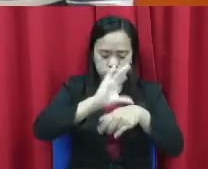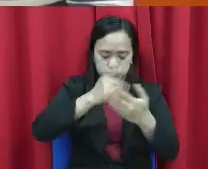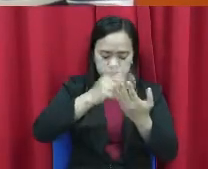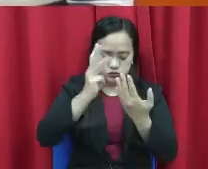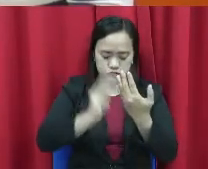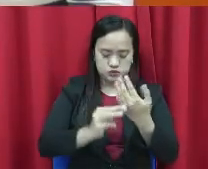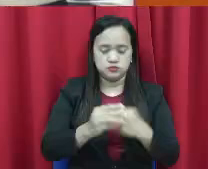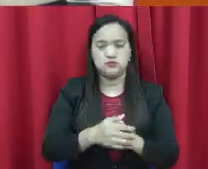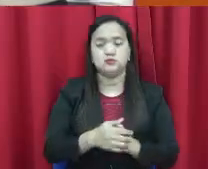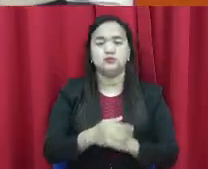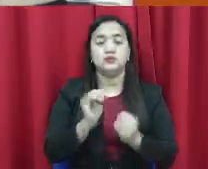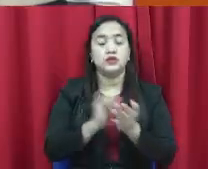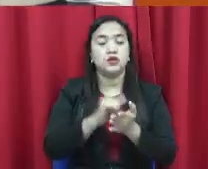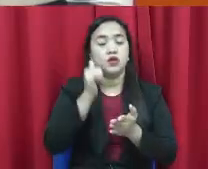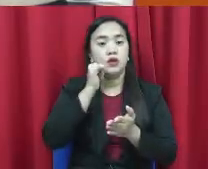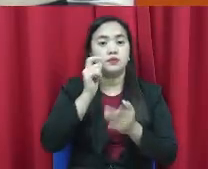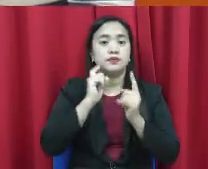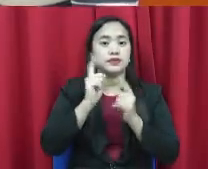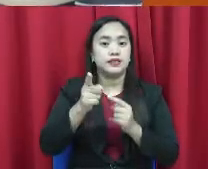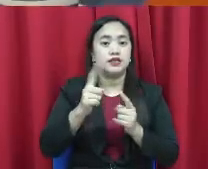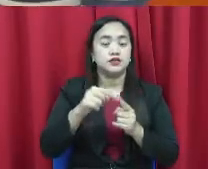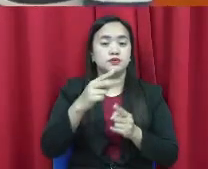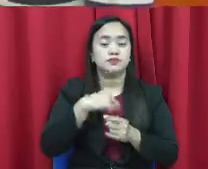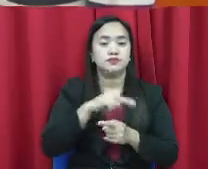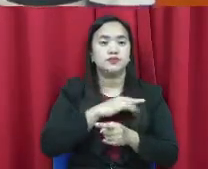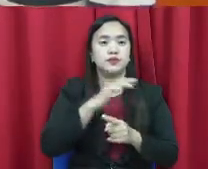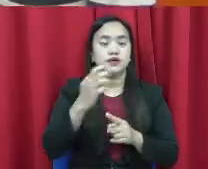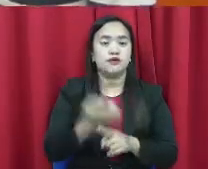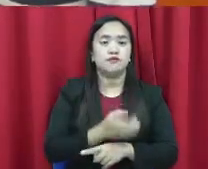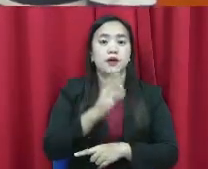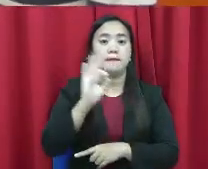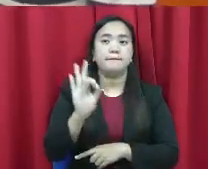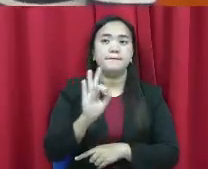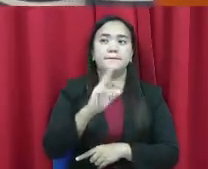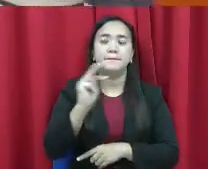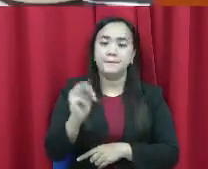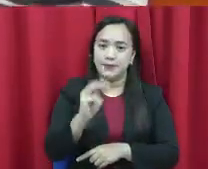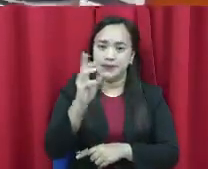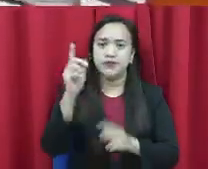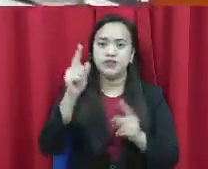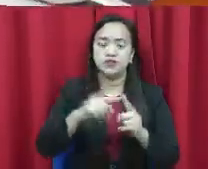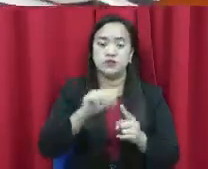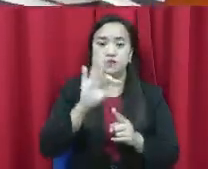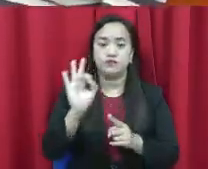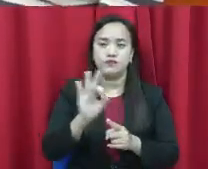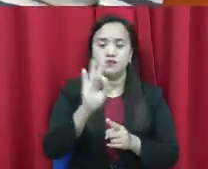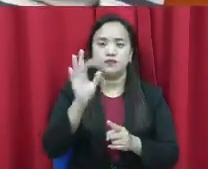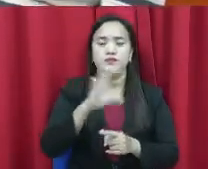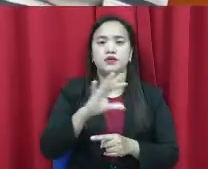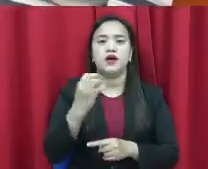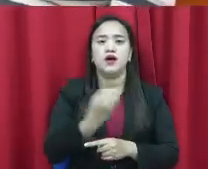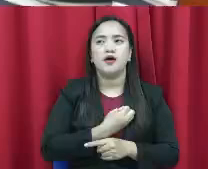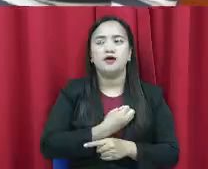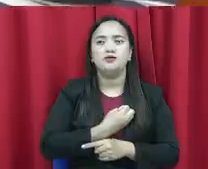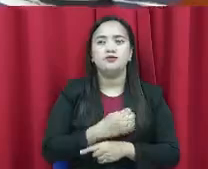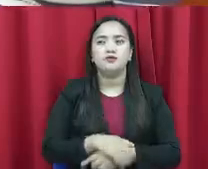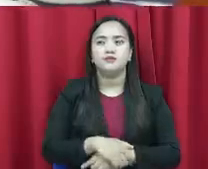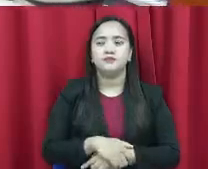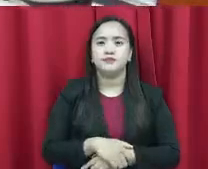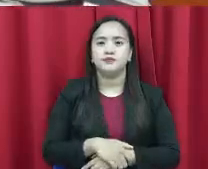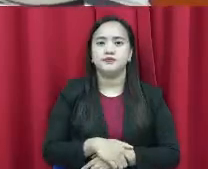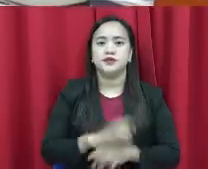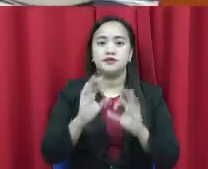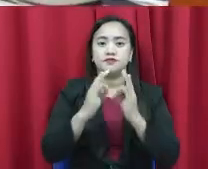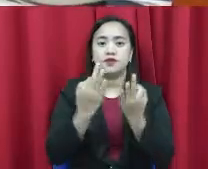na sinusubaybayan po natin Monday to Friday na our family time with God Tuesday Thursday